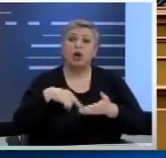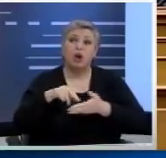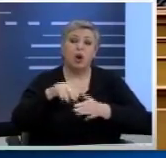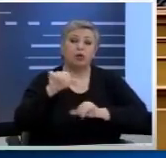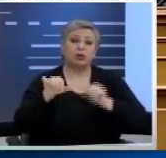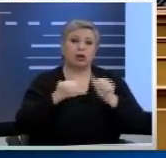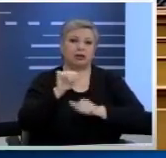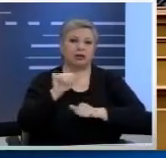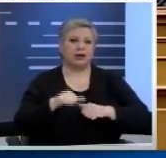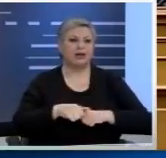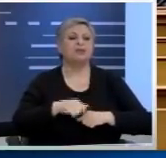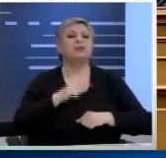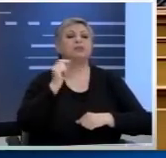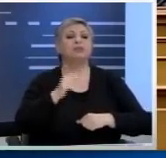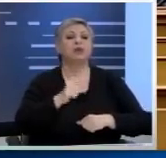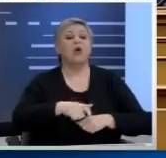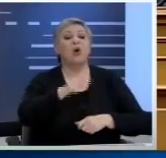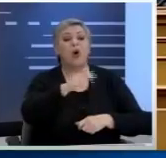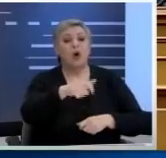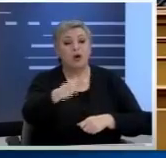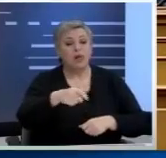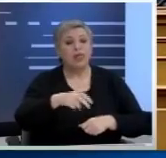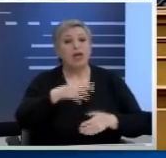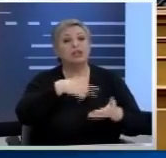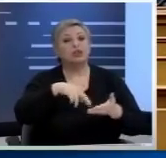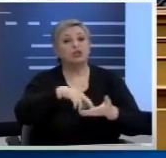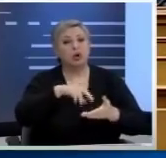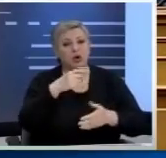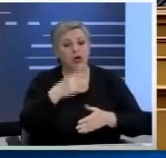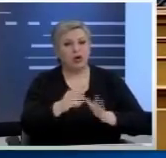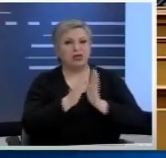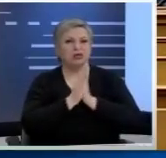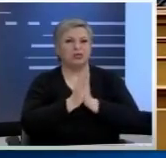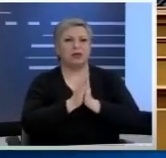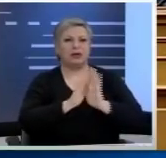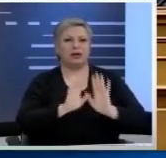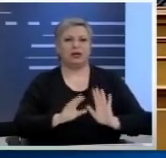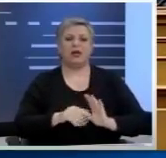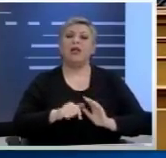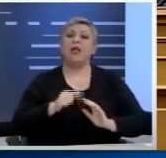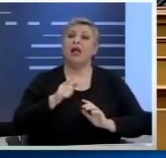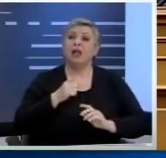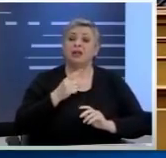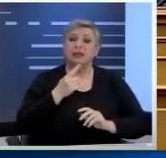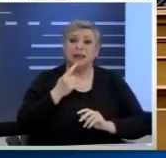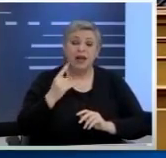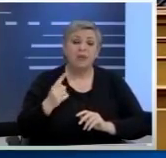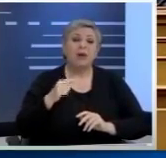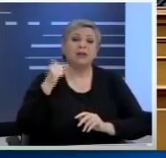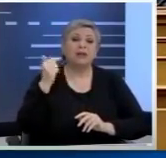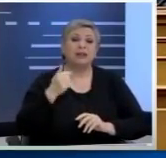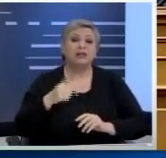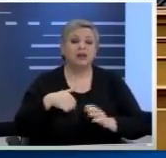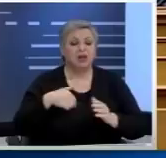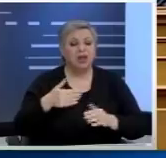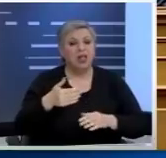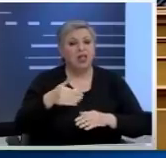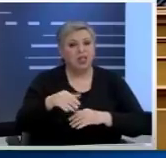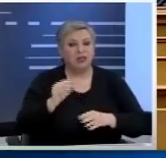του. Κύριε Μητσοτάκη, καθένας στο ρόλο του. Σας παρακαλώ πολύ. Και εμείς σε προεκλογική περίοδο. Καθένας στο ρόλο του. Εσείς